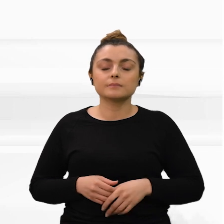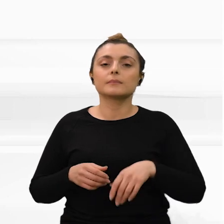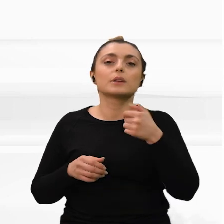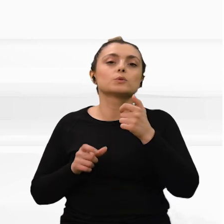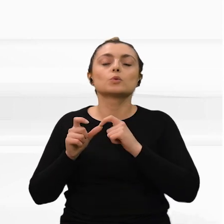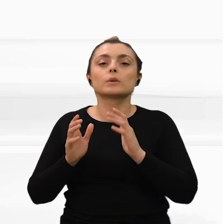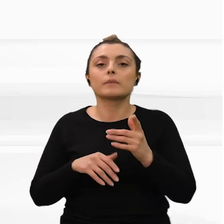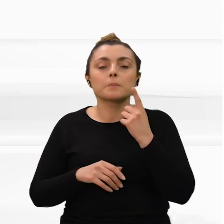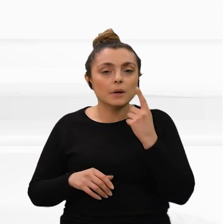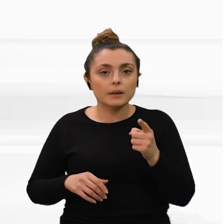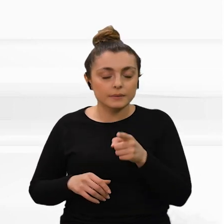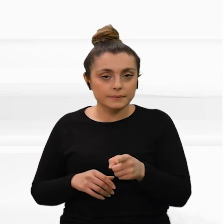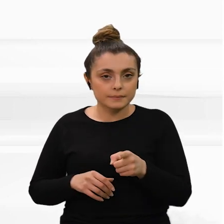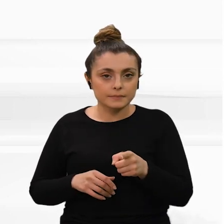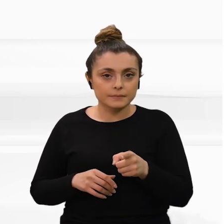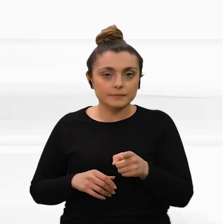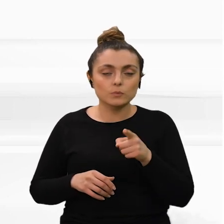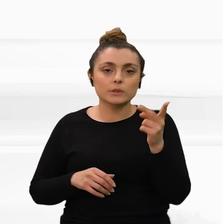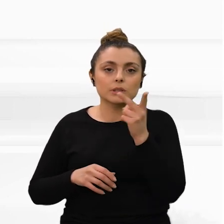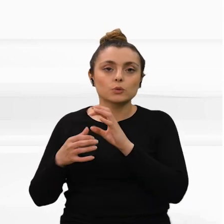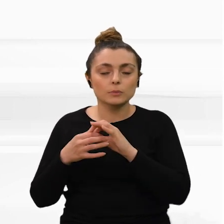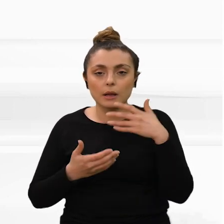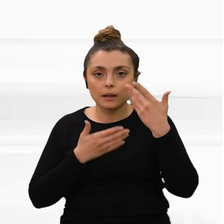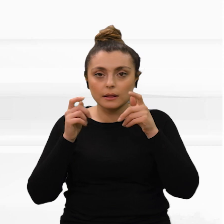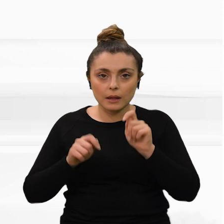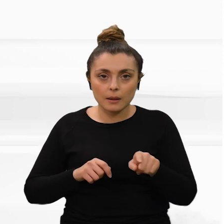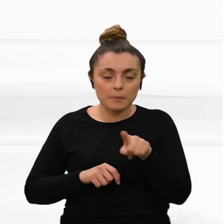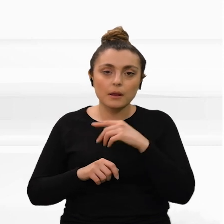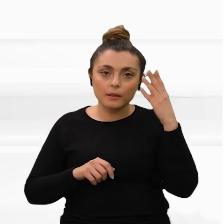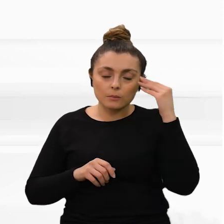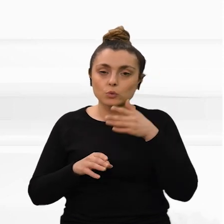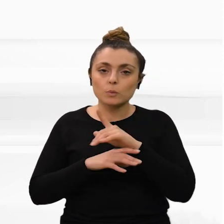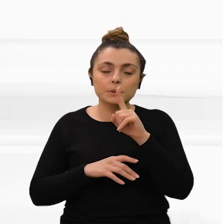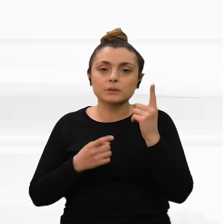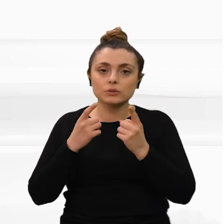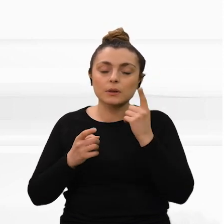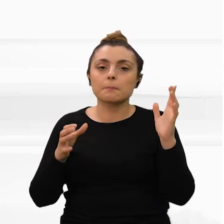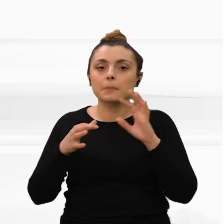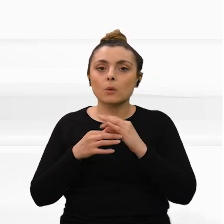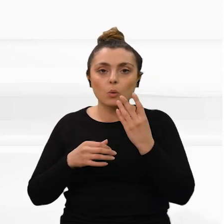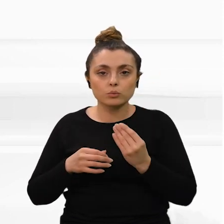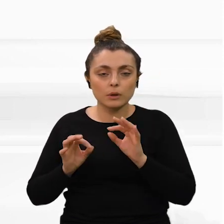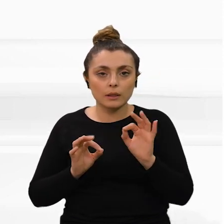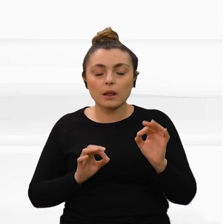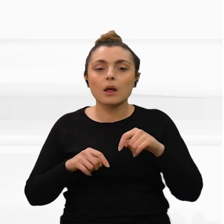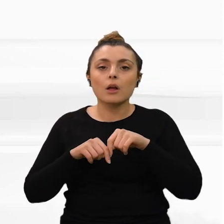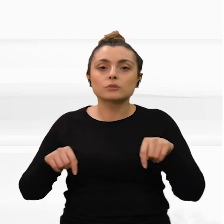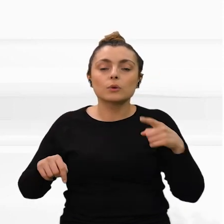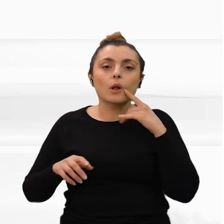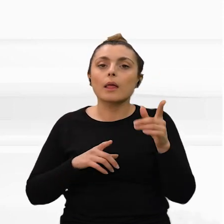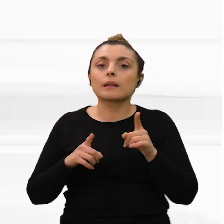16'ncı soruyla devam edelim Arkadaşlar bu iki cümlede ifade edilenlerin anlamca doğru bir biçimde birleştirilmiş hali